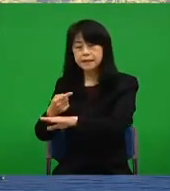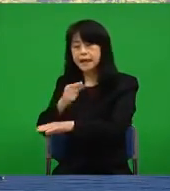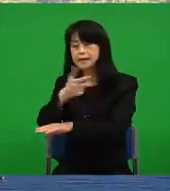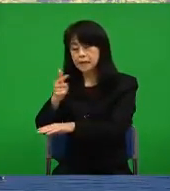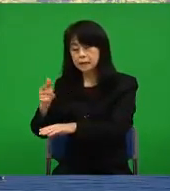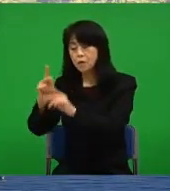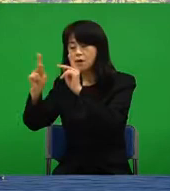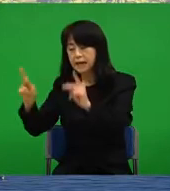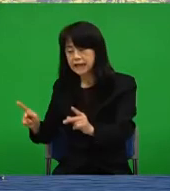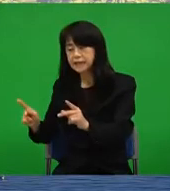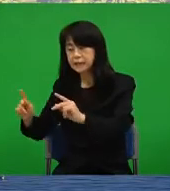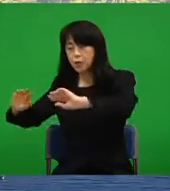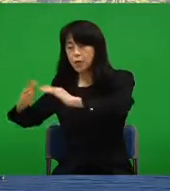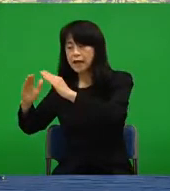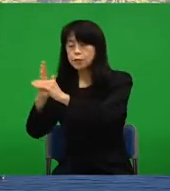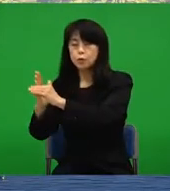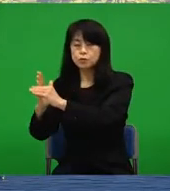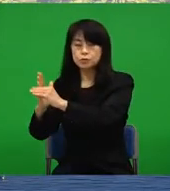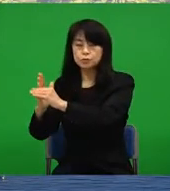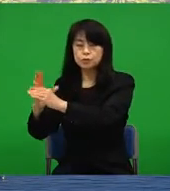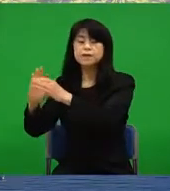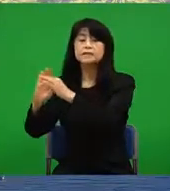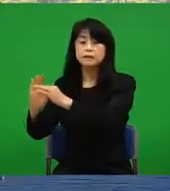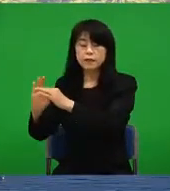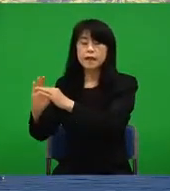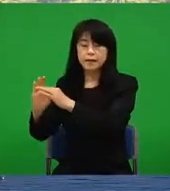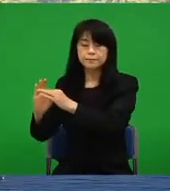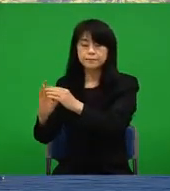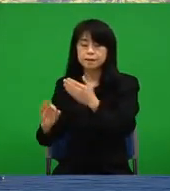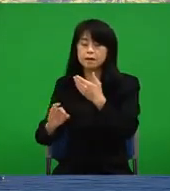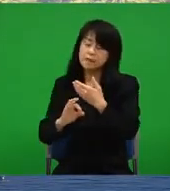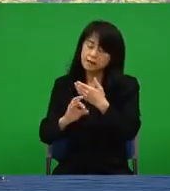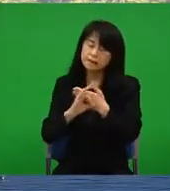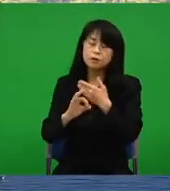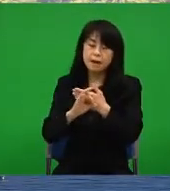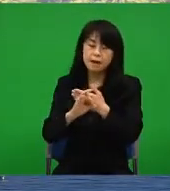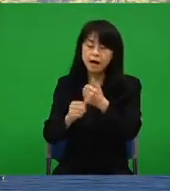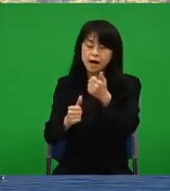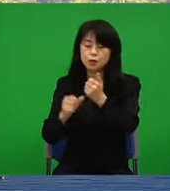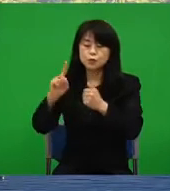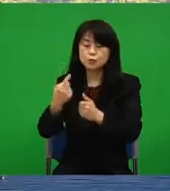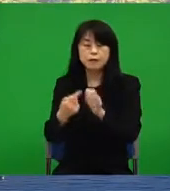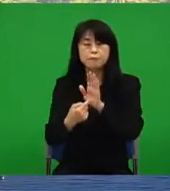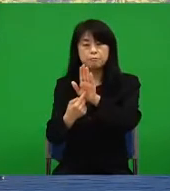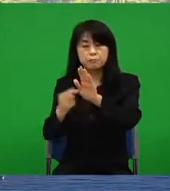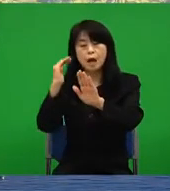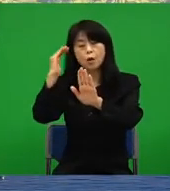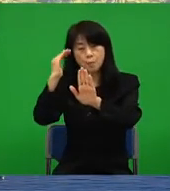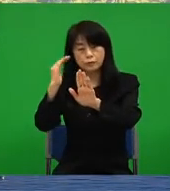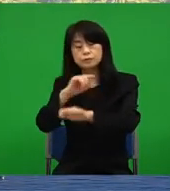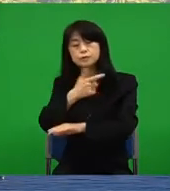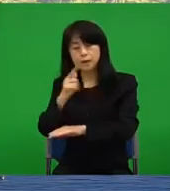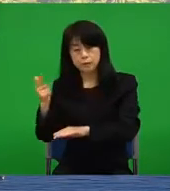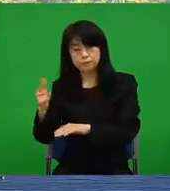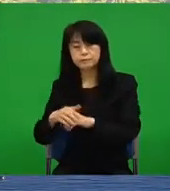について検討中ということでございましたので、例えば副作用があると困るとかですね、そういう